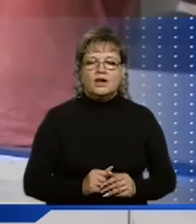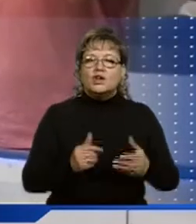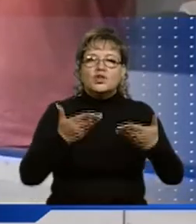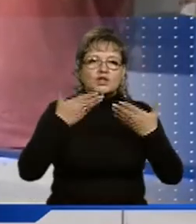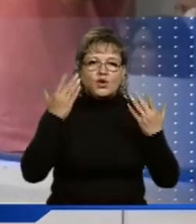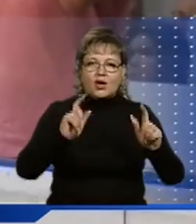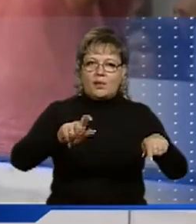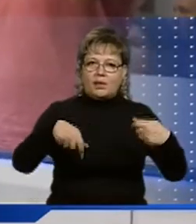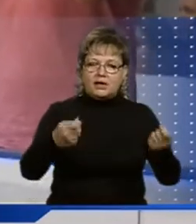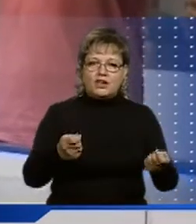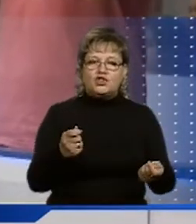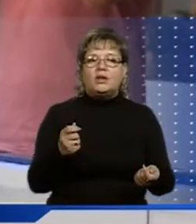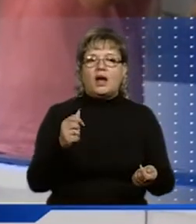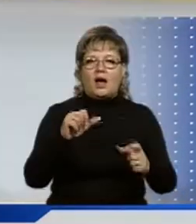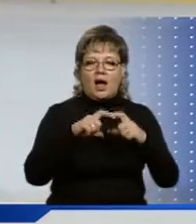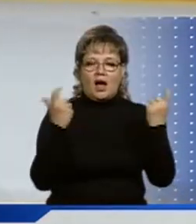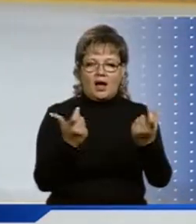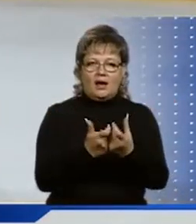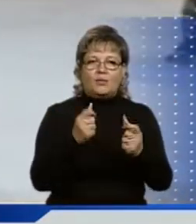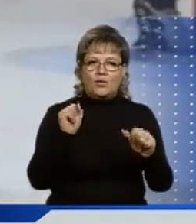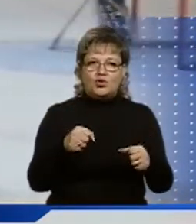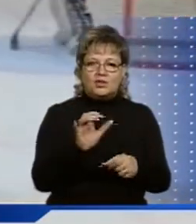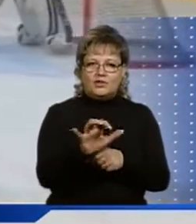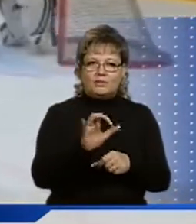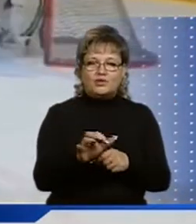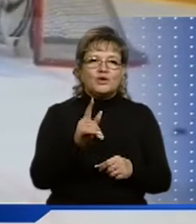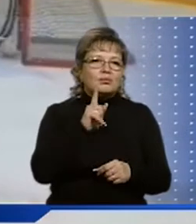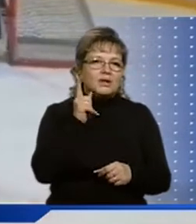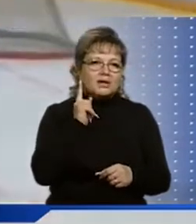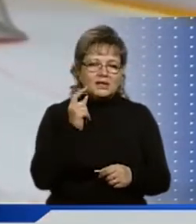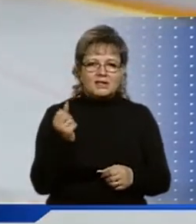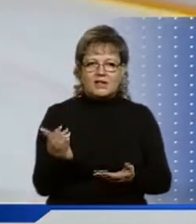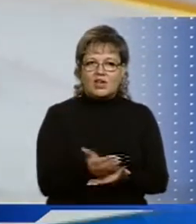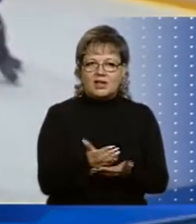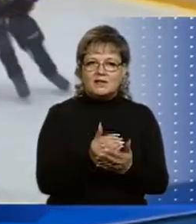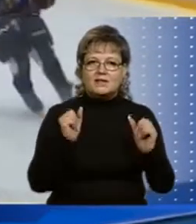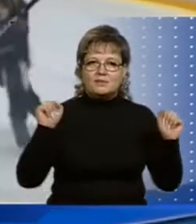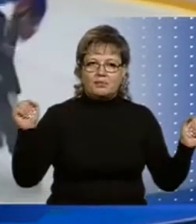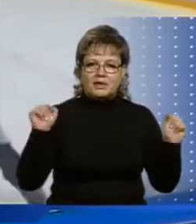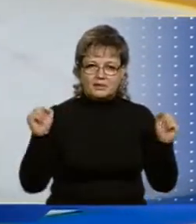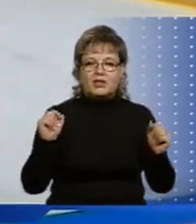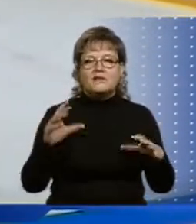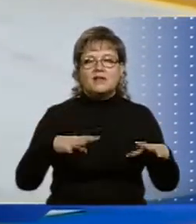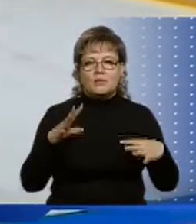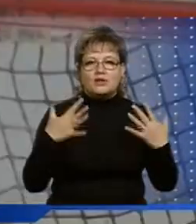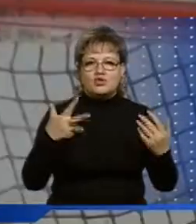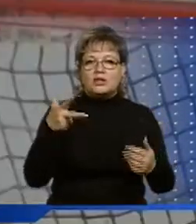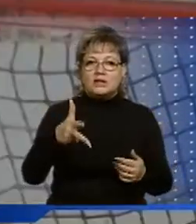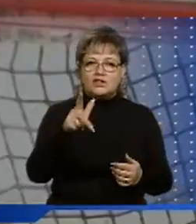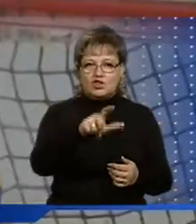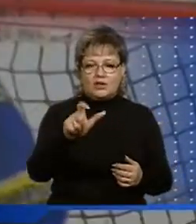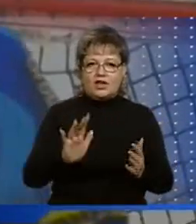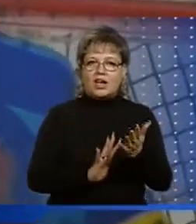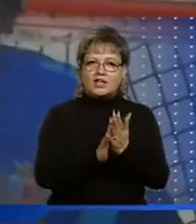С легкой подачи ростовская «Айс-Арена» может стать кузницей новых звезд хоккея. Сейчас этим видом спорта в регионе занимаются почти 3000